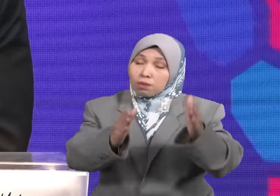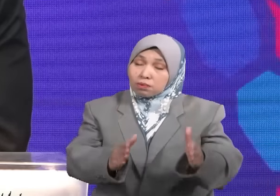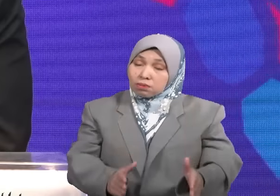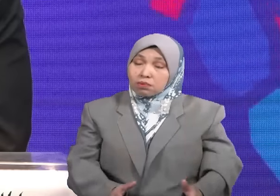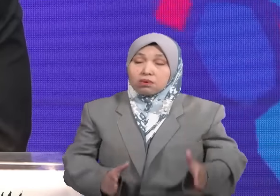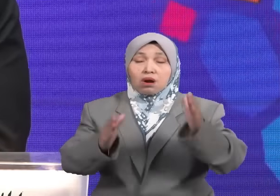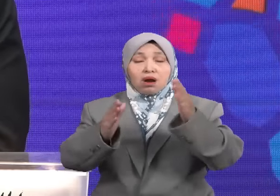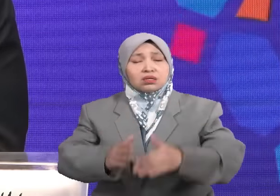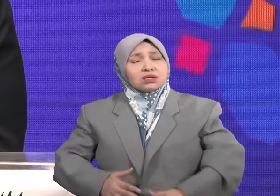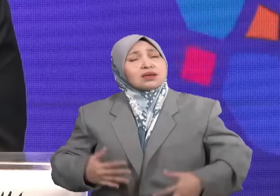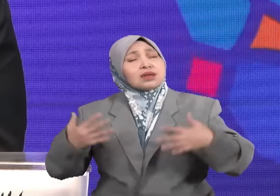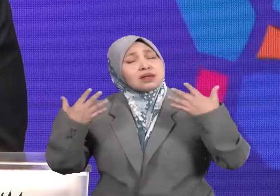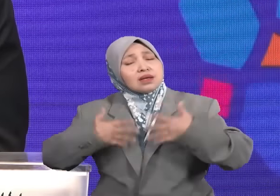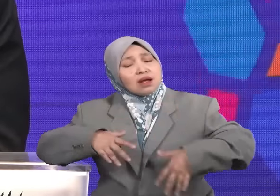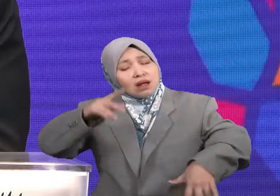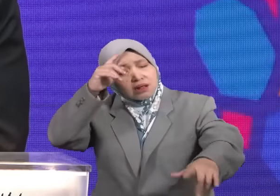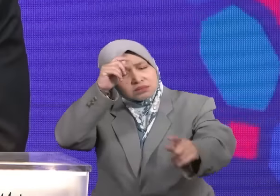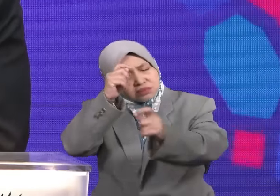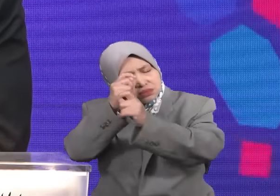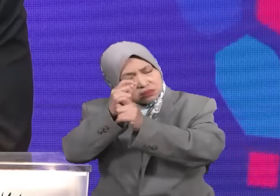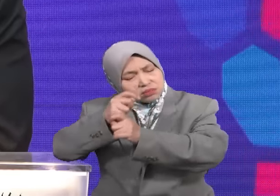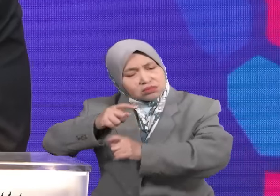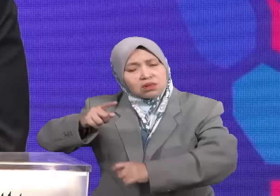والذين اتقوا